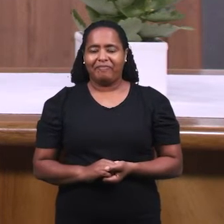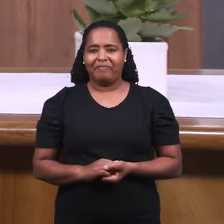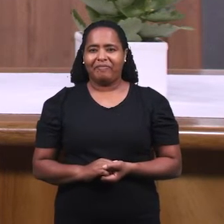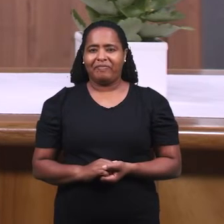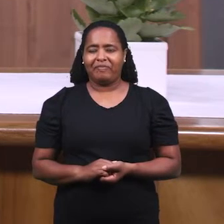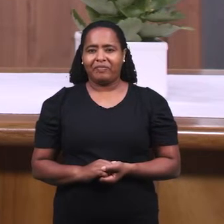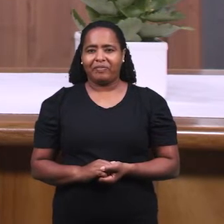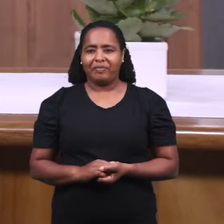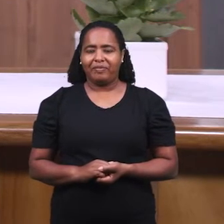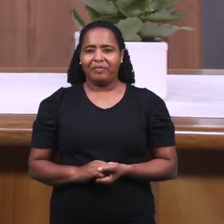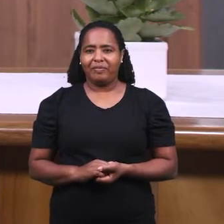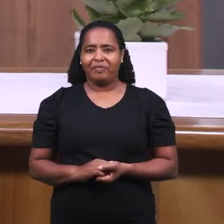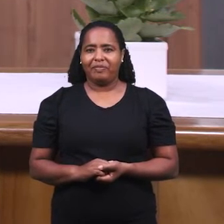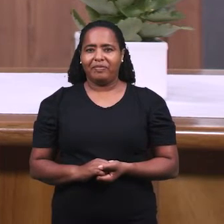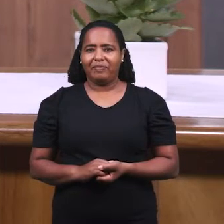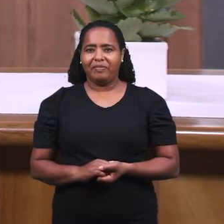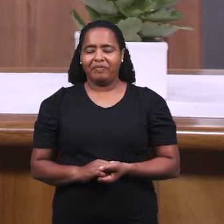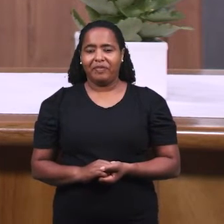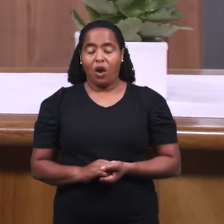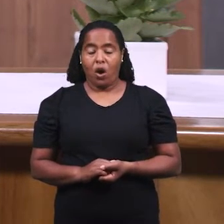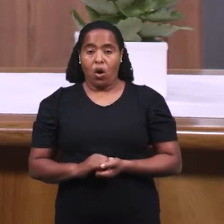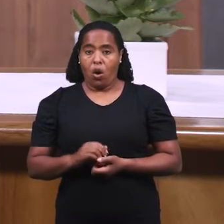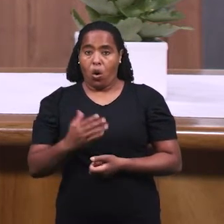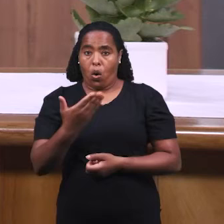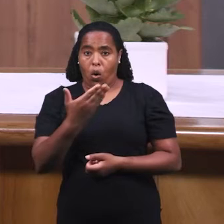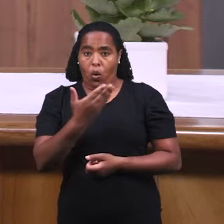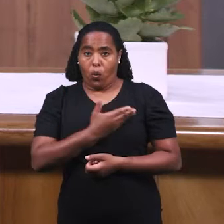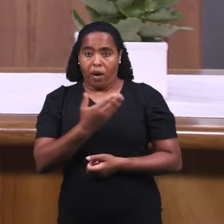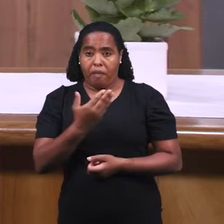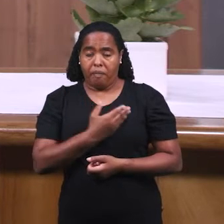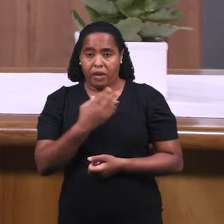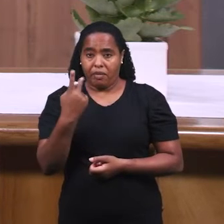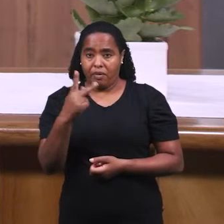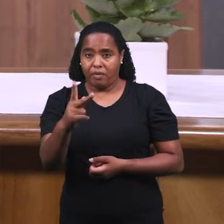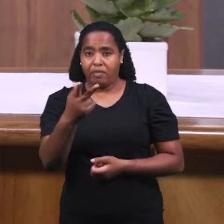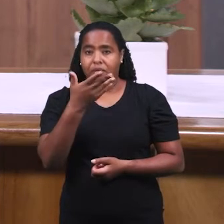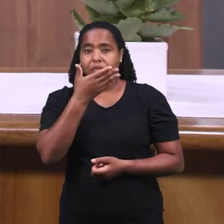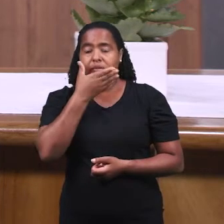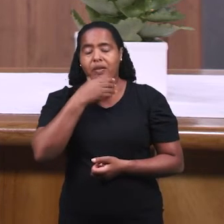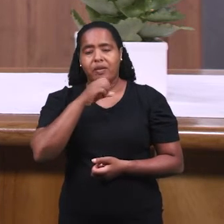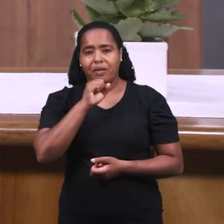Представьте сцену, да, такую, когда